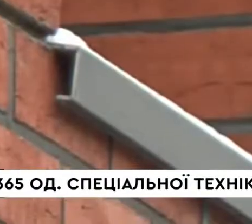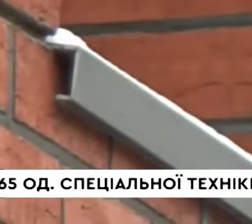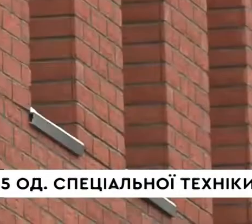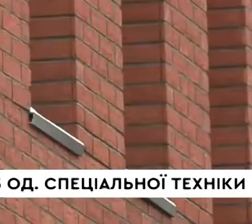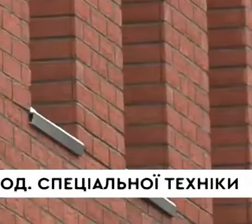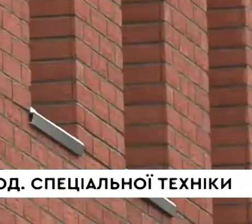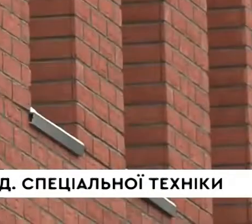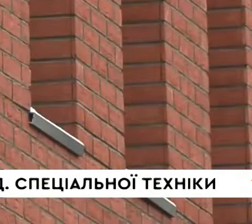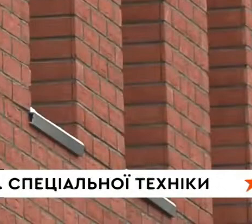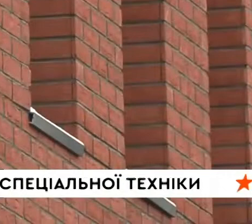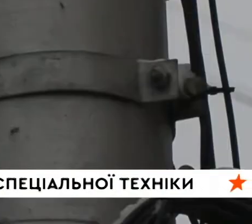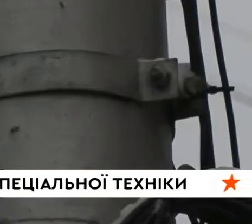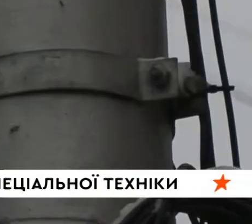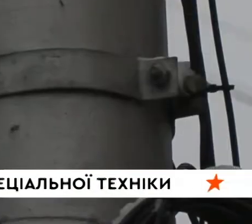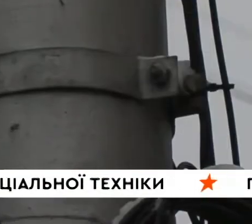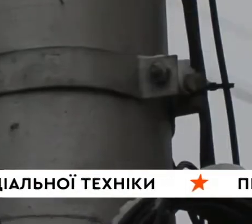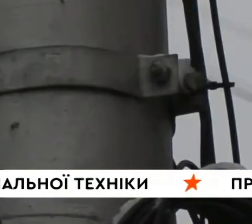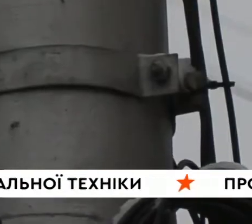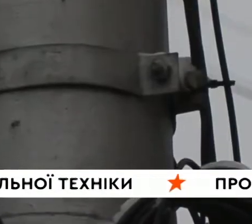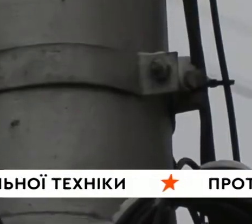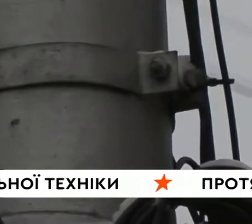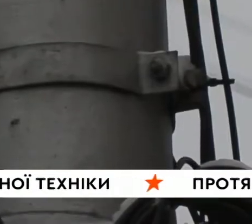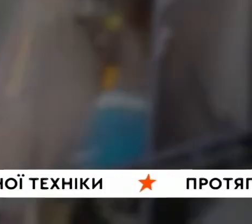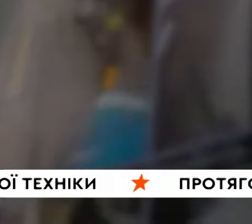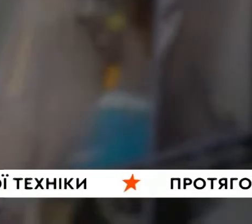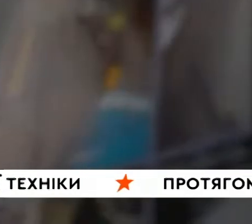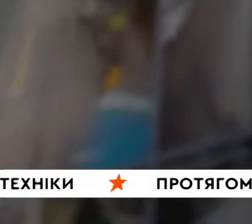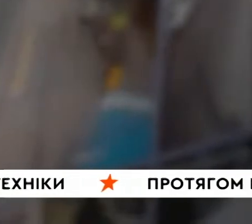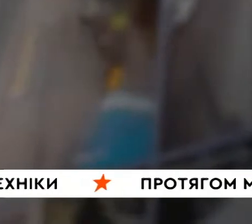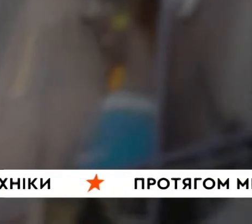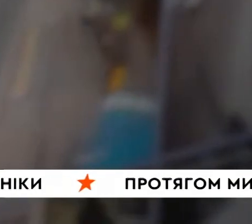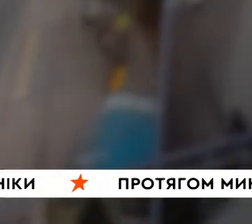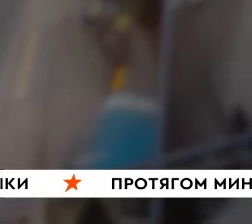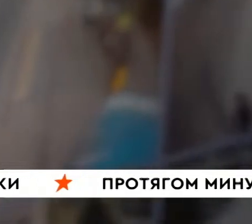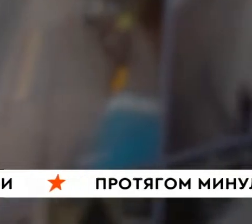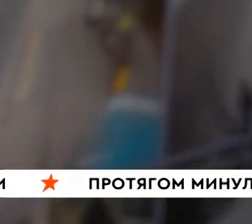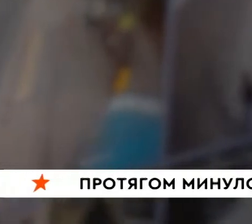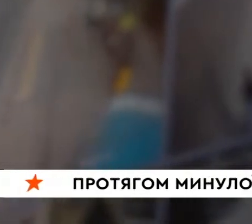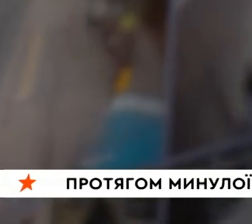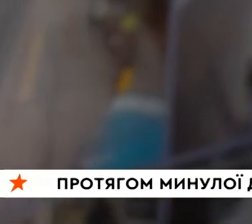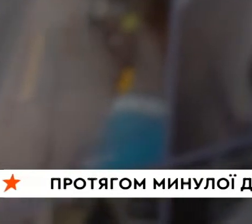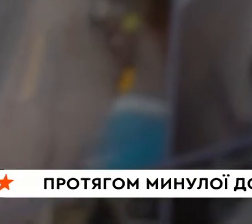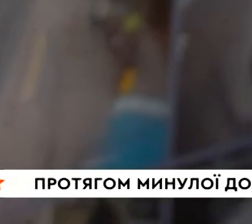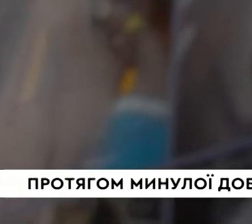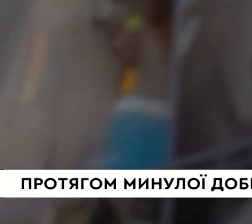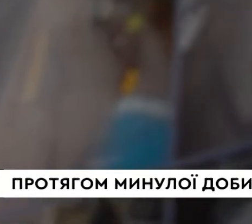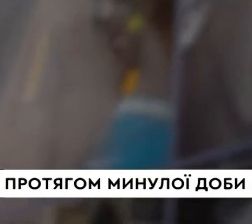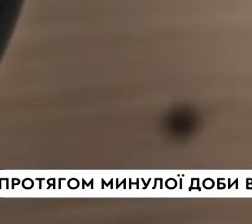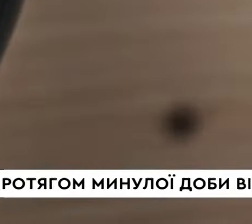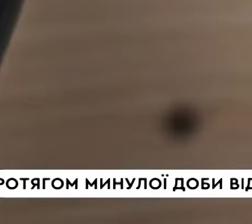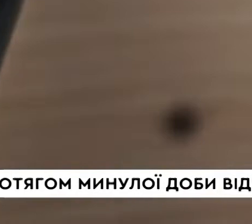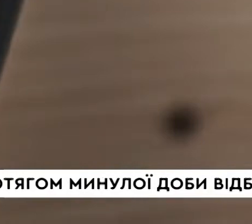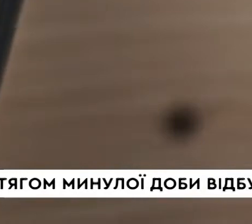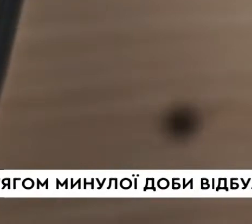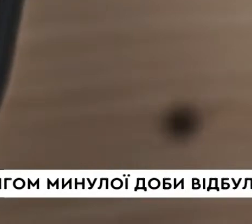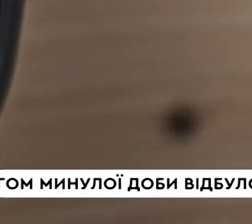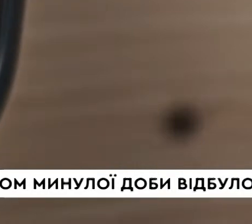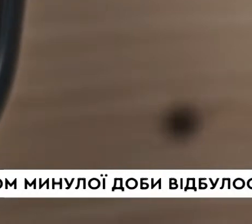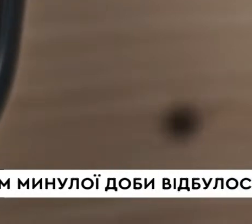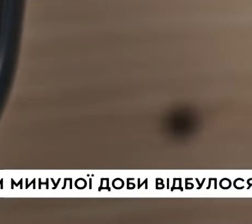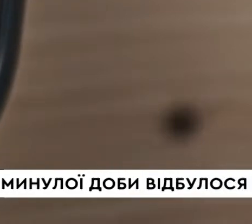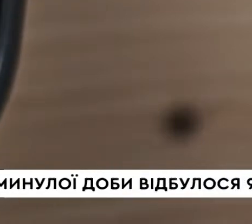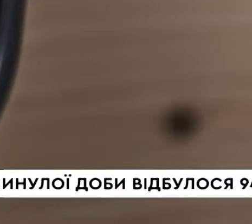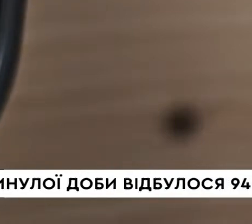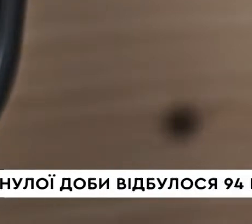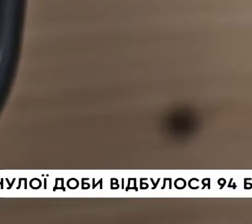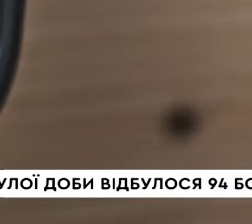засідання уряду. За його словами, 8 тисяч камер вже інтегрували в єдину систему. За планом долучити понад 50